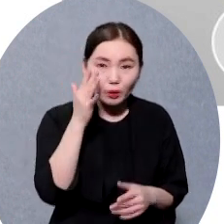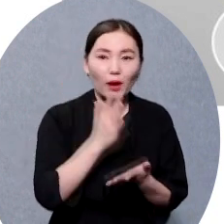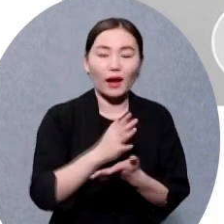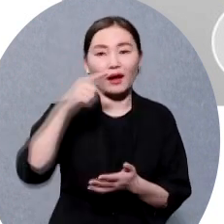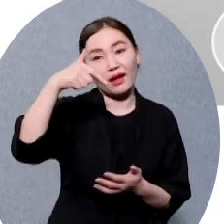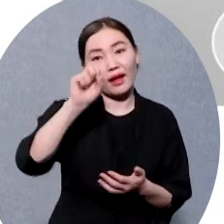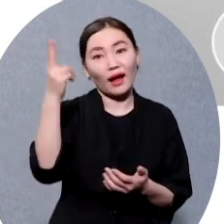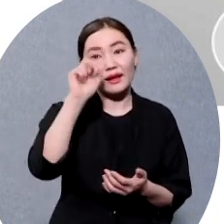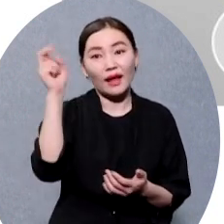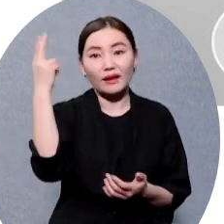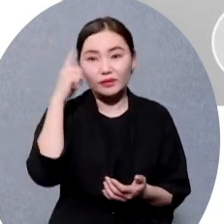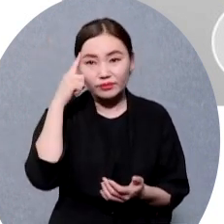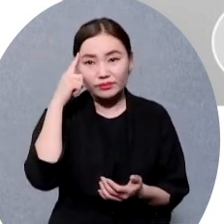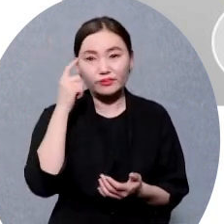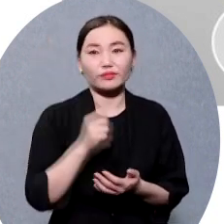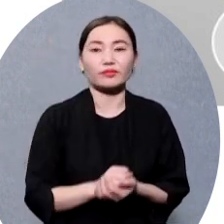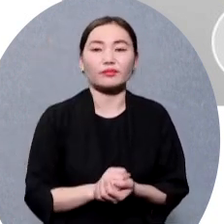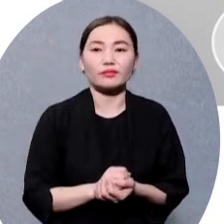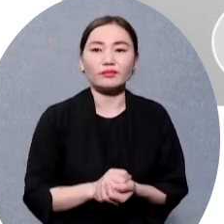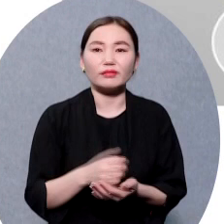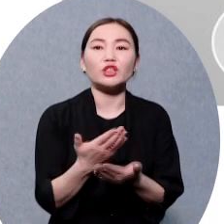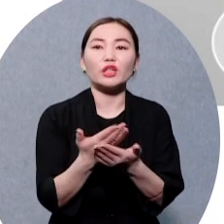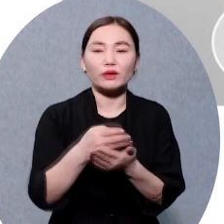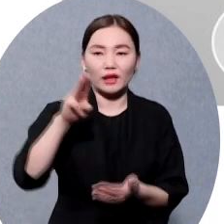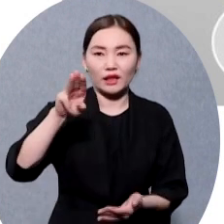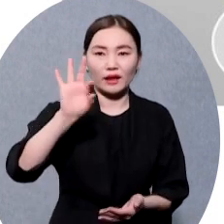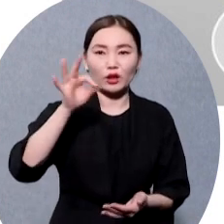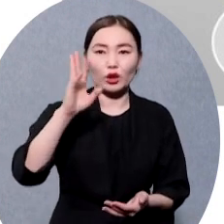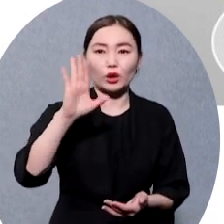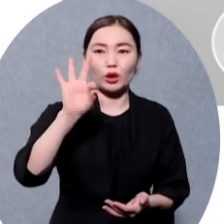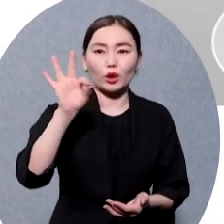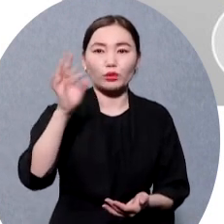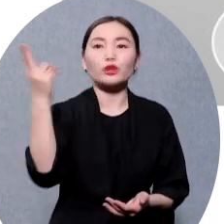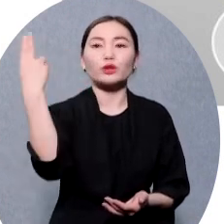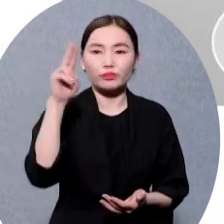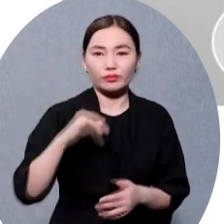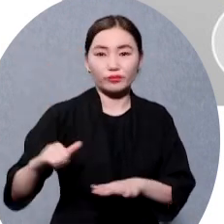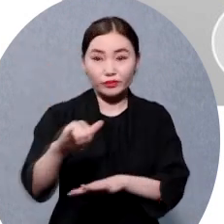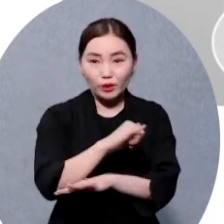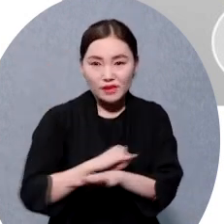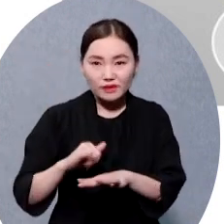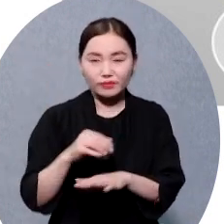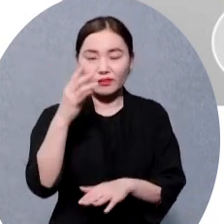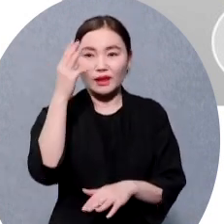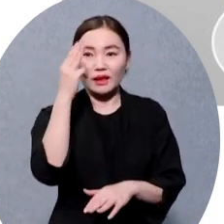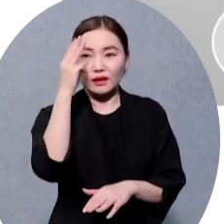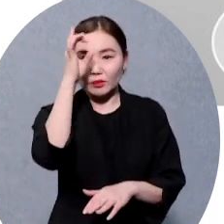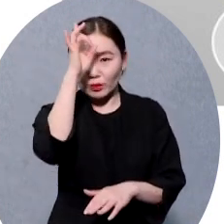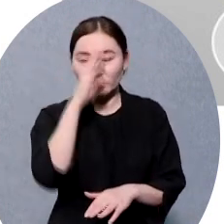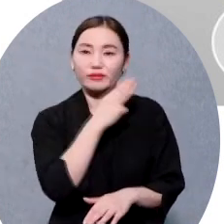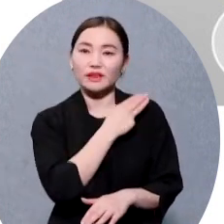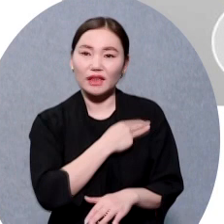хөө одоо Монголын одоо экстэдтэй холбоо одоо тогтоож бодлого явуулж яа гэдэг